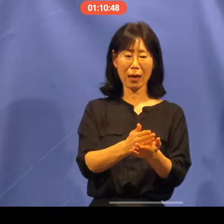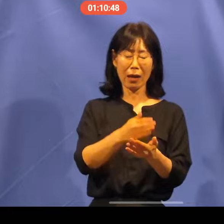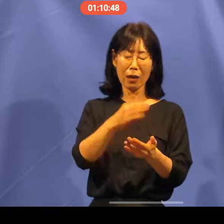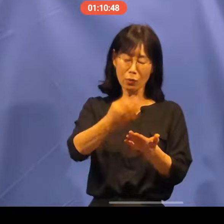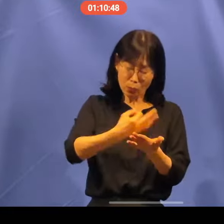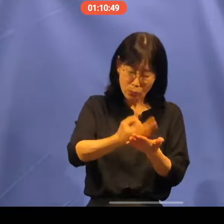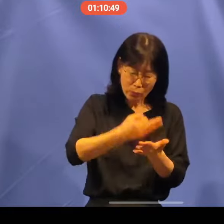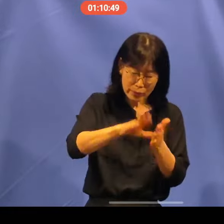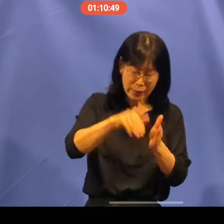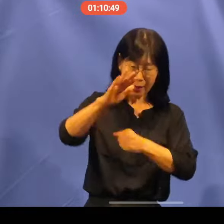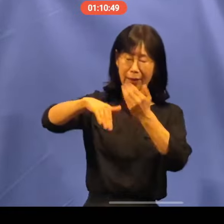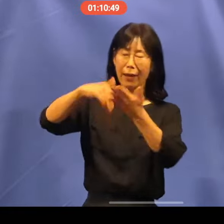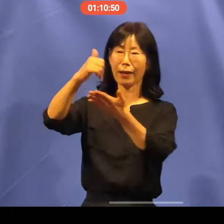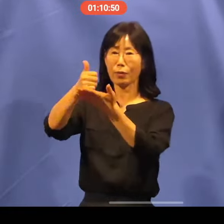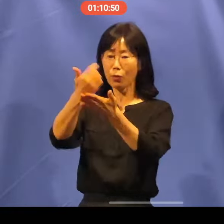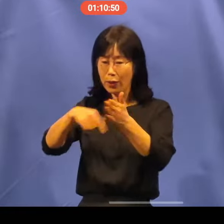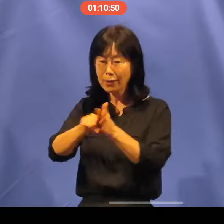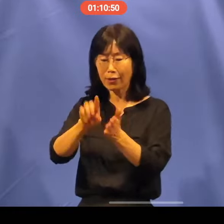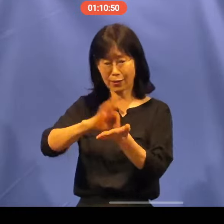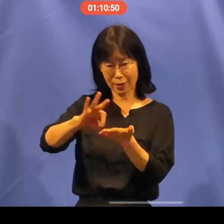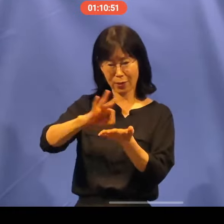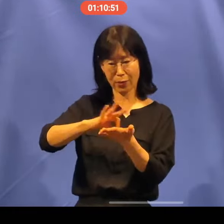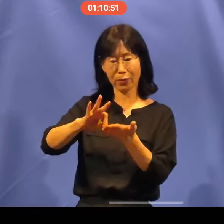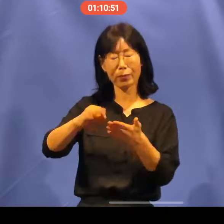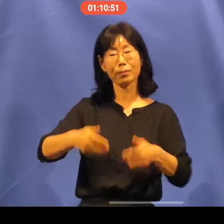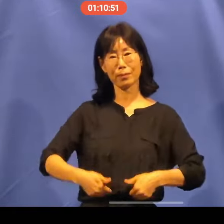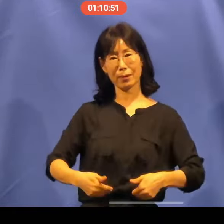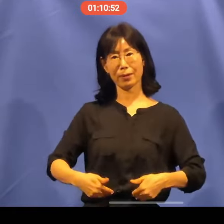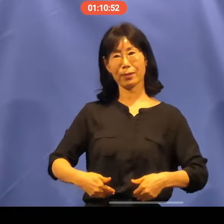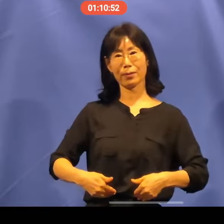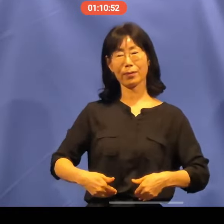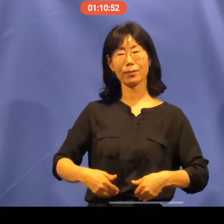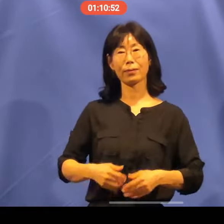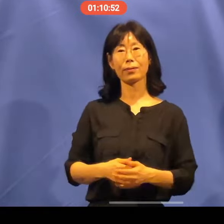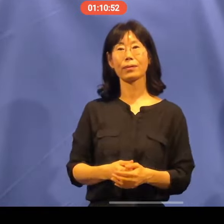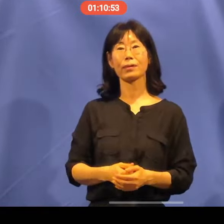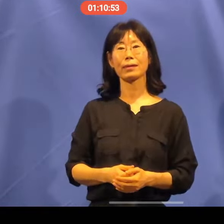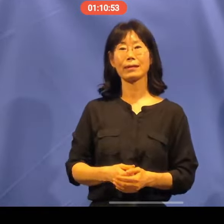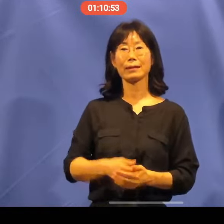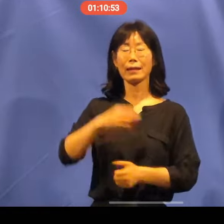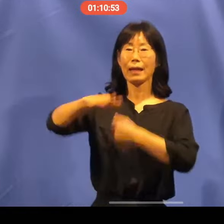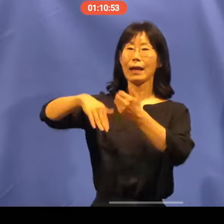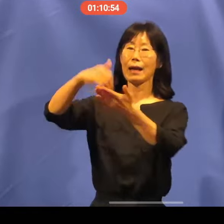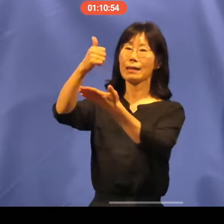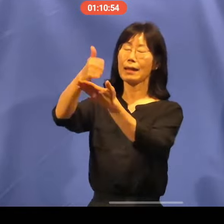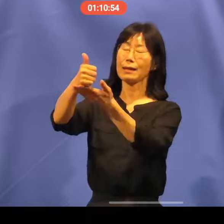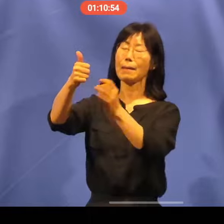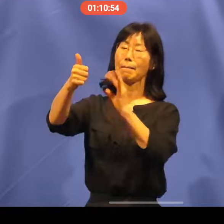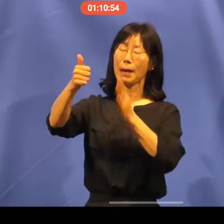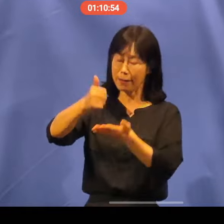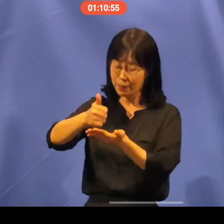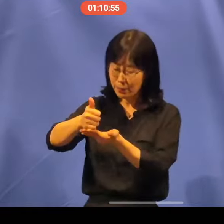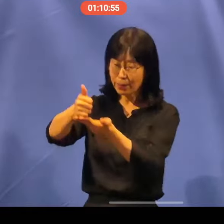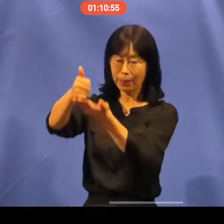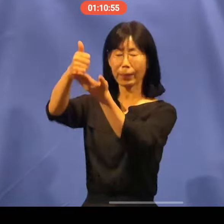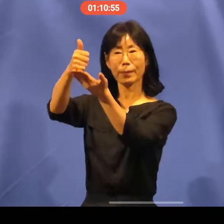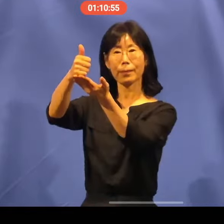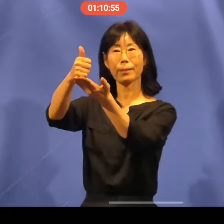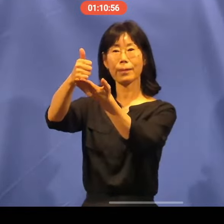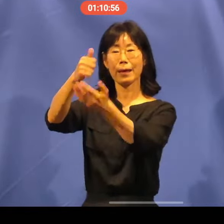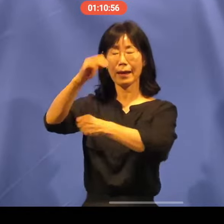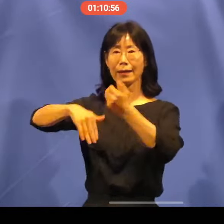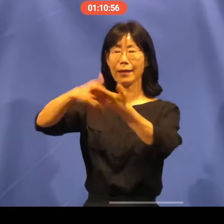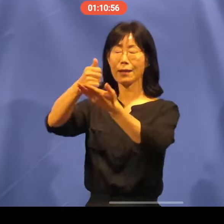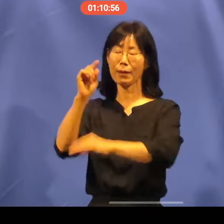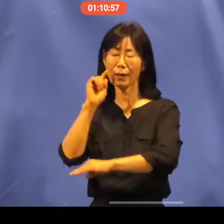망하는 거예요. 하나님 자리에 다른 걸 올려놓으면 다 망하는 거예요. 하나님만을 높여드리고